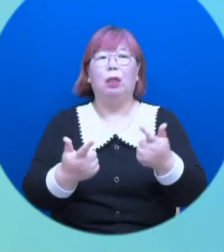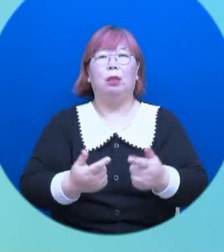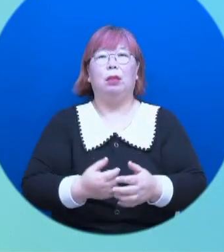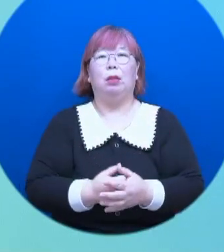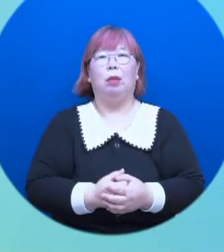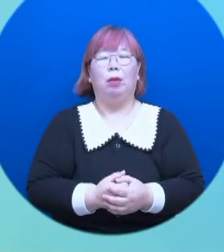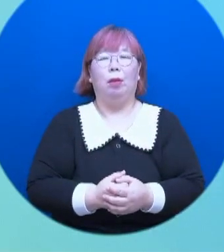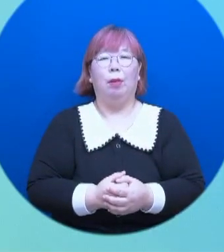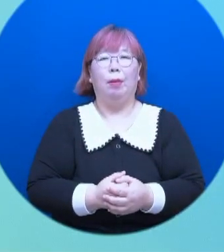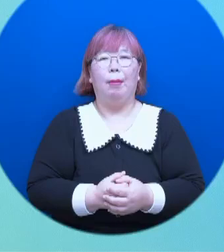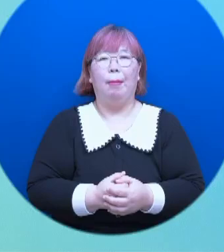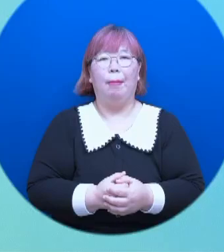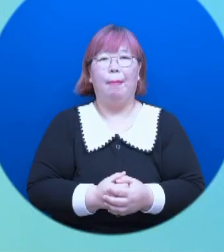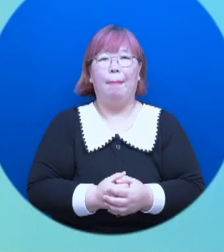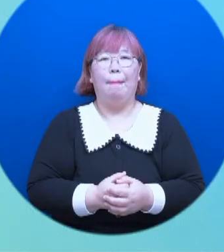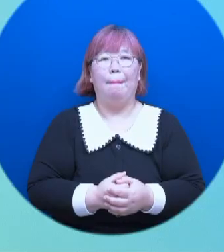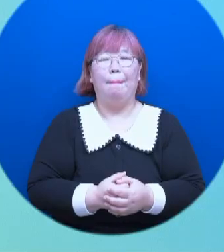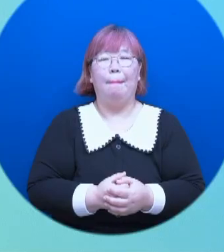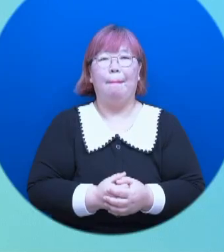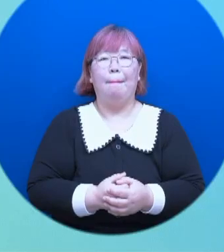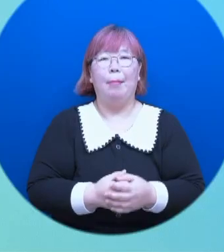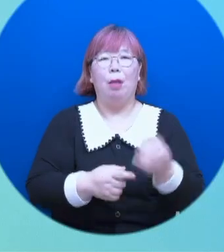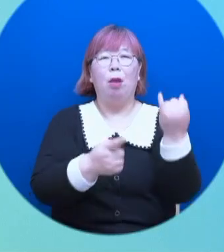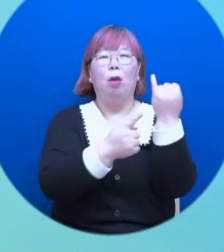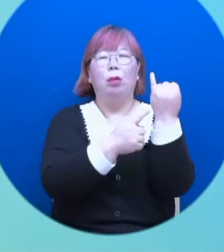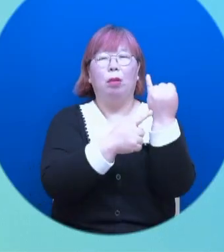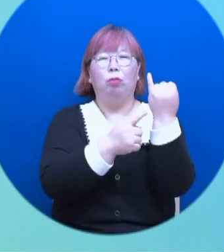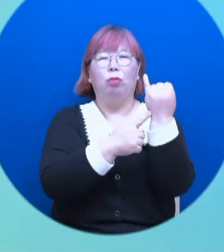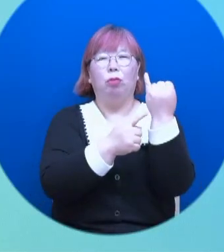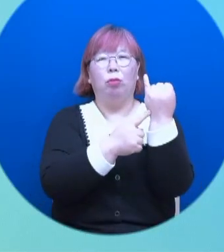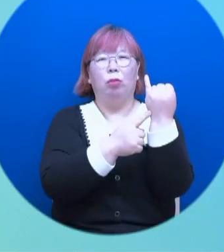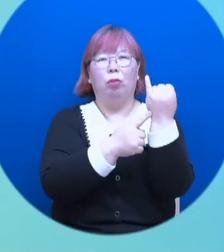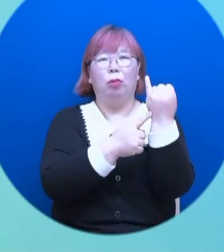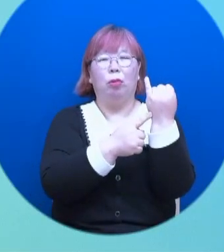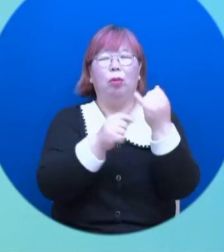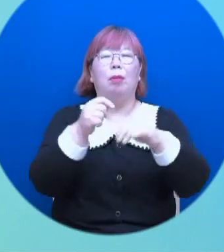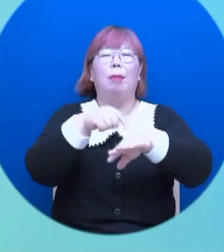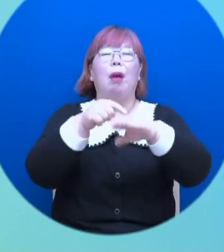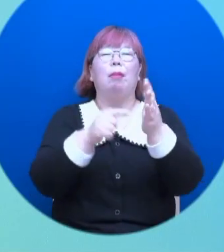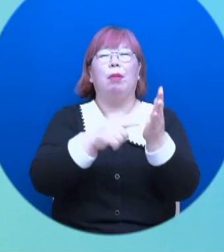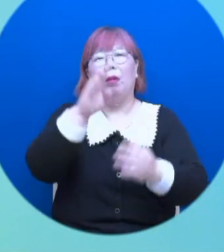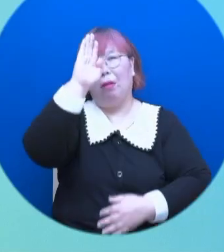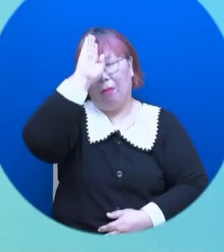이 여자분이 앓고 있는 마음의 병이 있습니다.